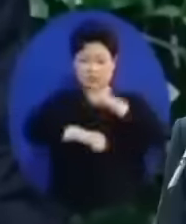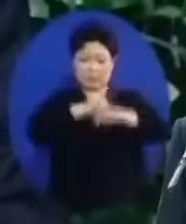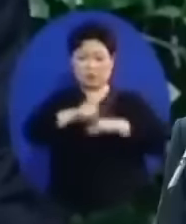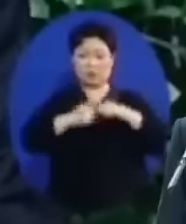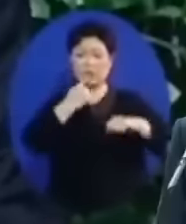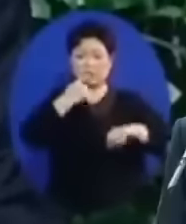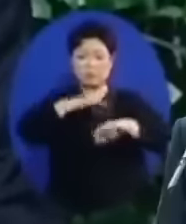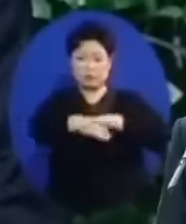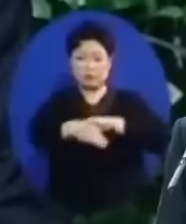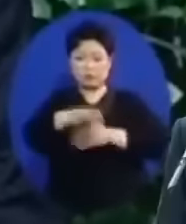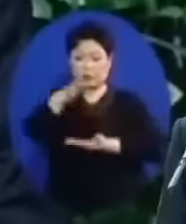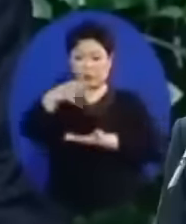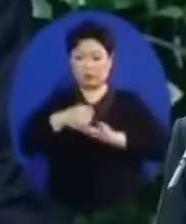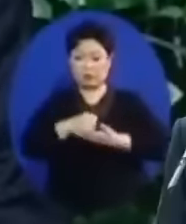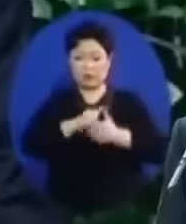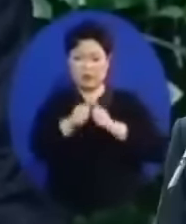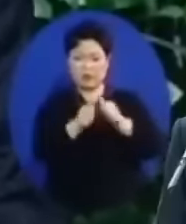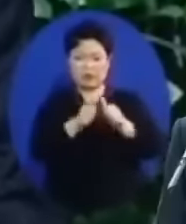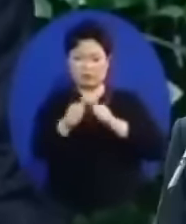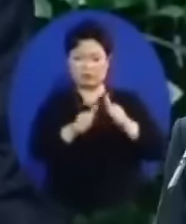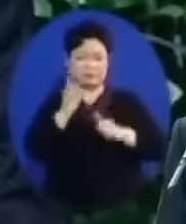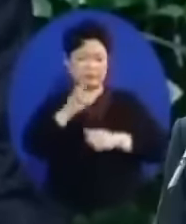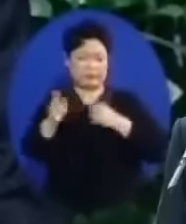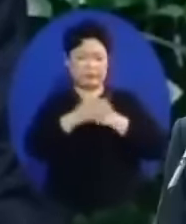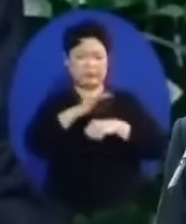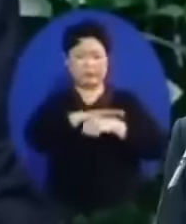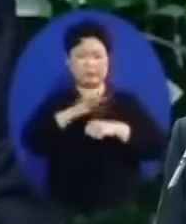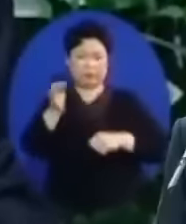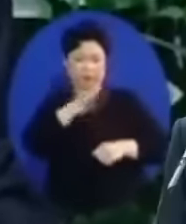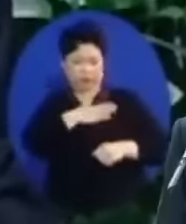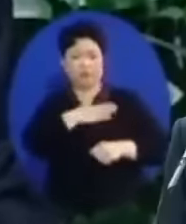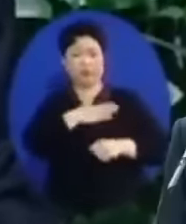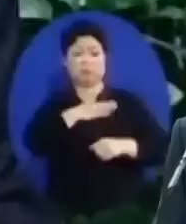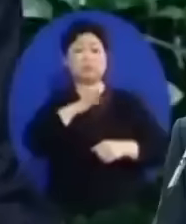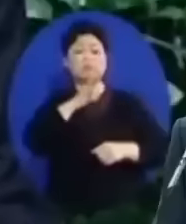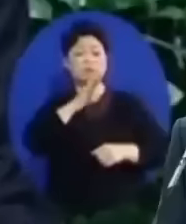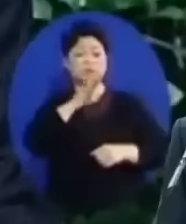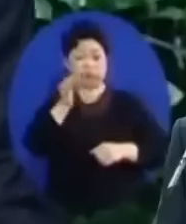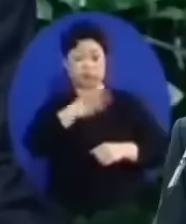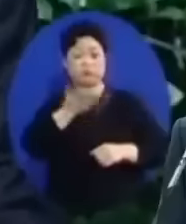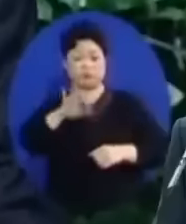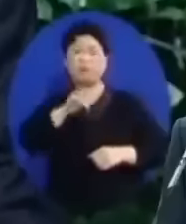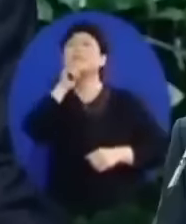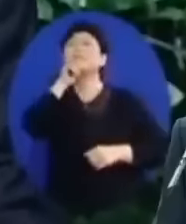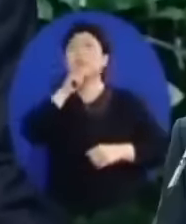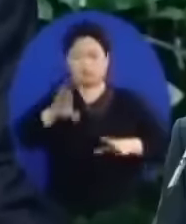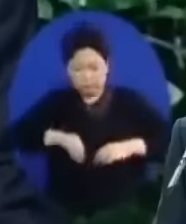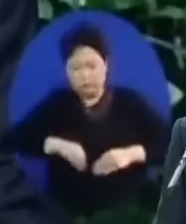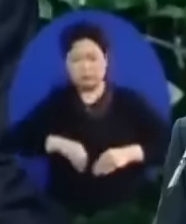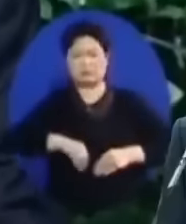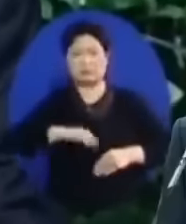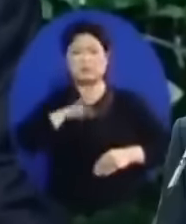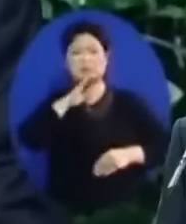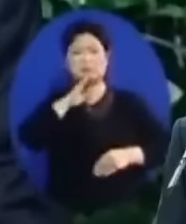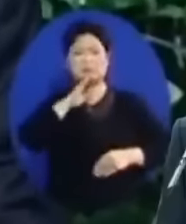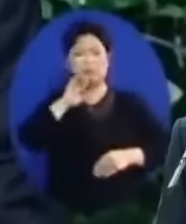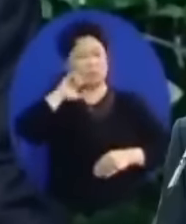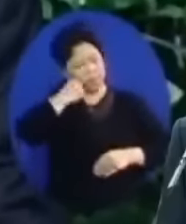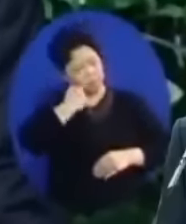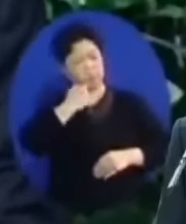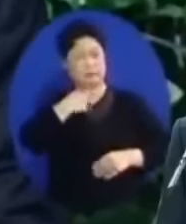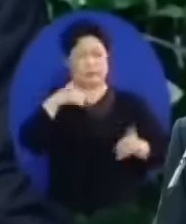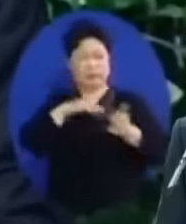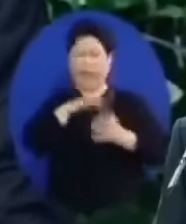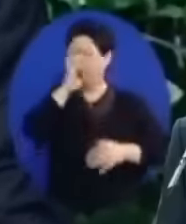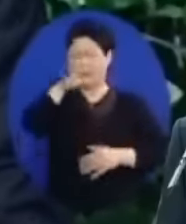서로 재산을 소유할 수 있지만 경쟁이 심해서 잘 사는 사람은 얼마나 잘 사는데 못 사는 사람은 굶주려 죽고 가난하고 헐벗고 굶주립니다.